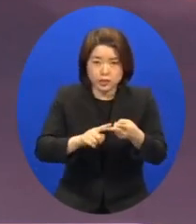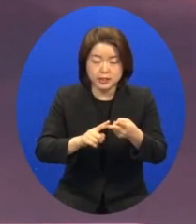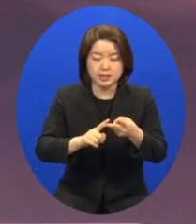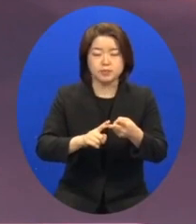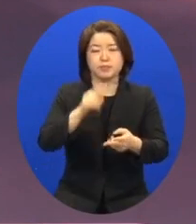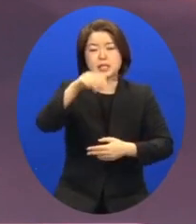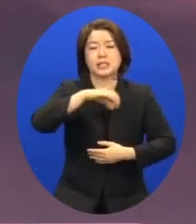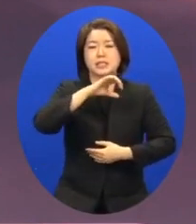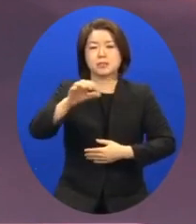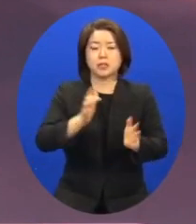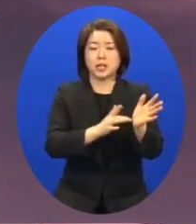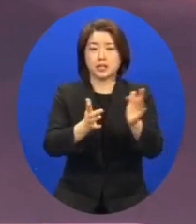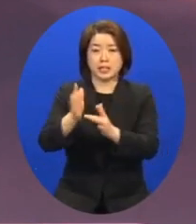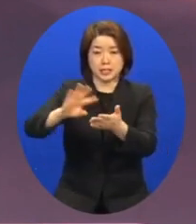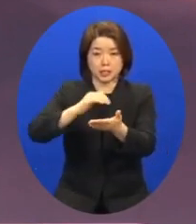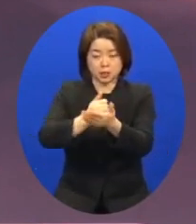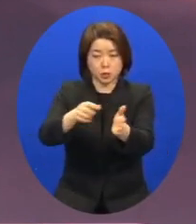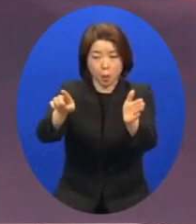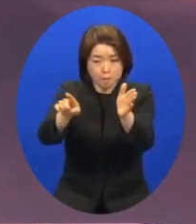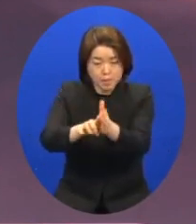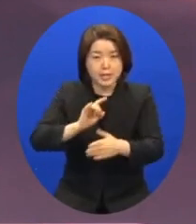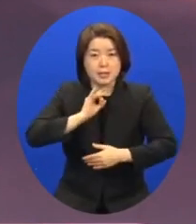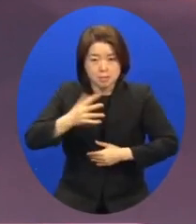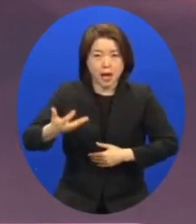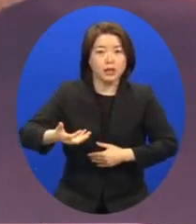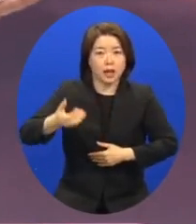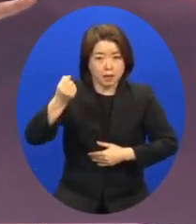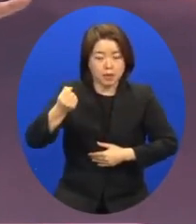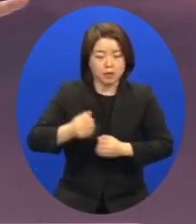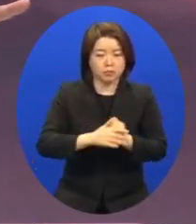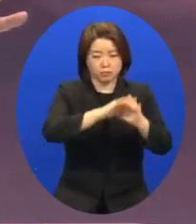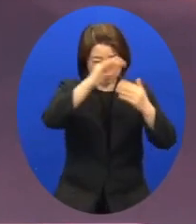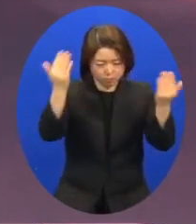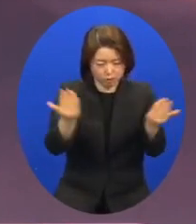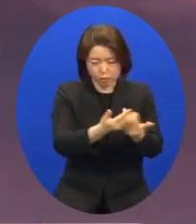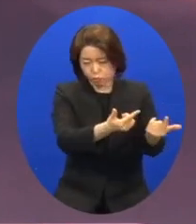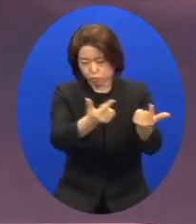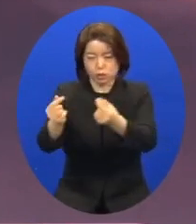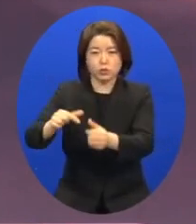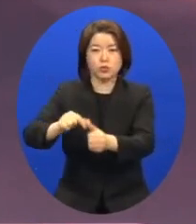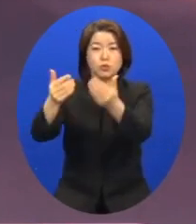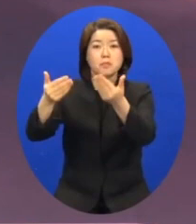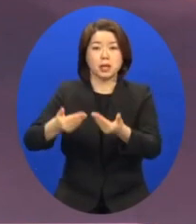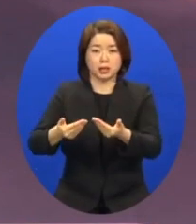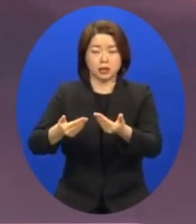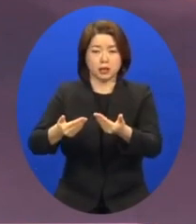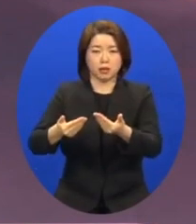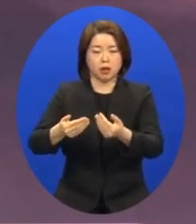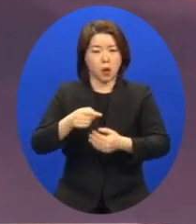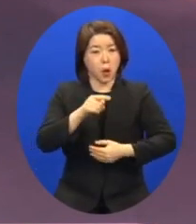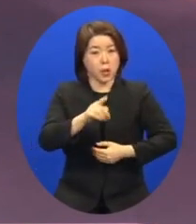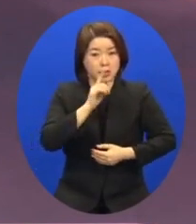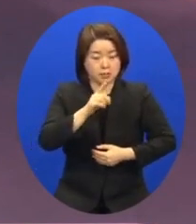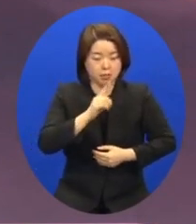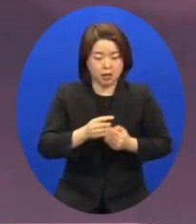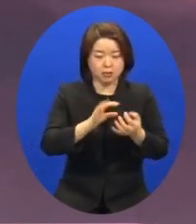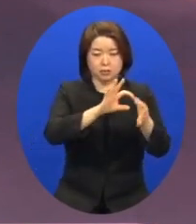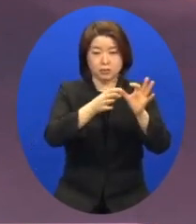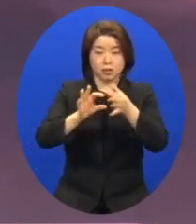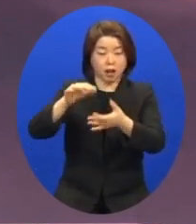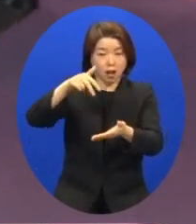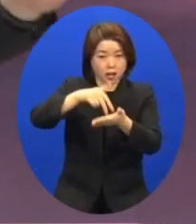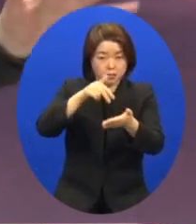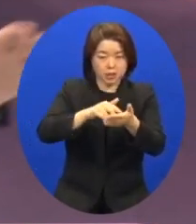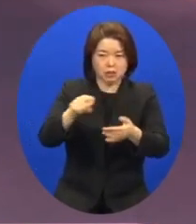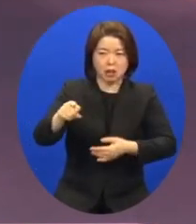십자가 예수 그리스도를 믿기만 하면 다 구원 받는다 헬라 인들에게 는 웃기는 이야기입니다 그러나